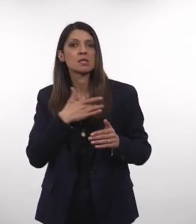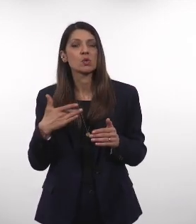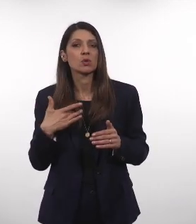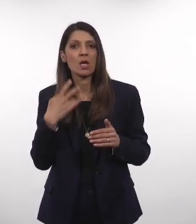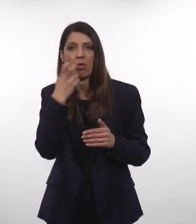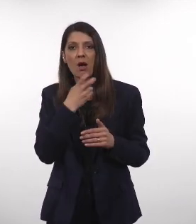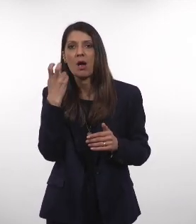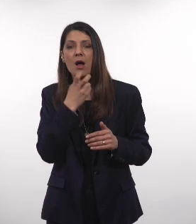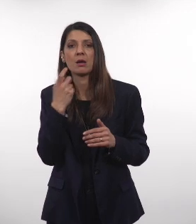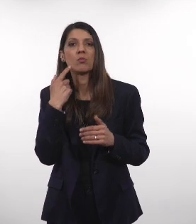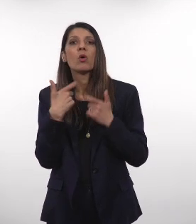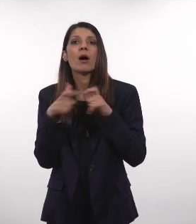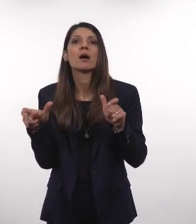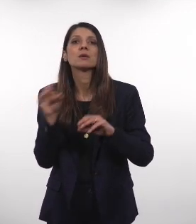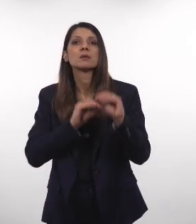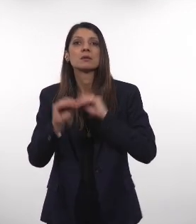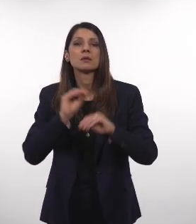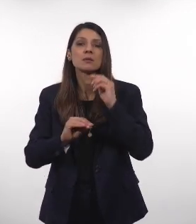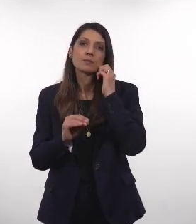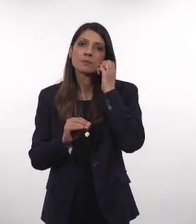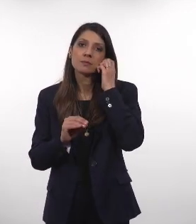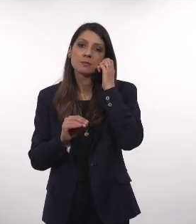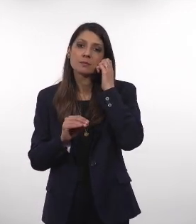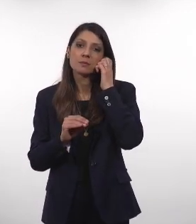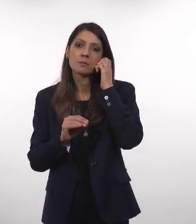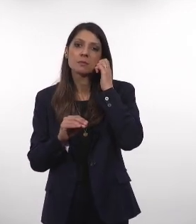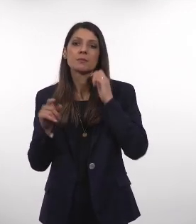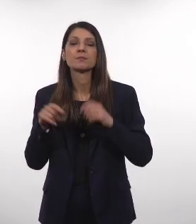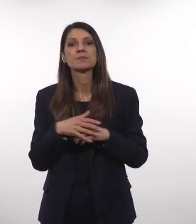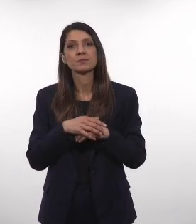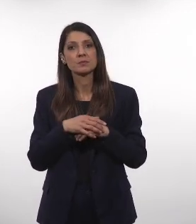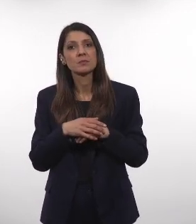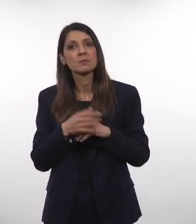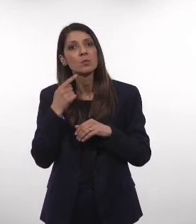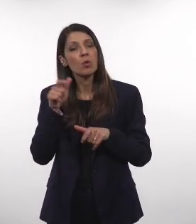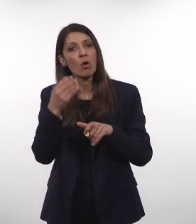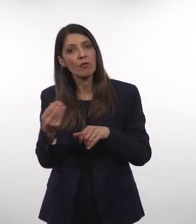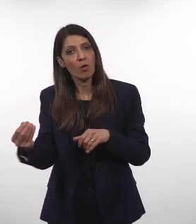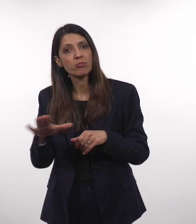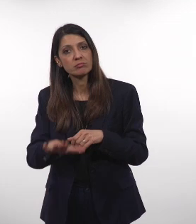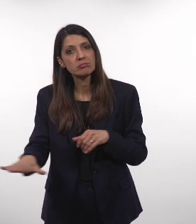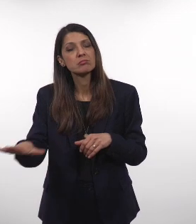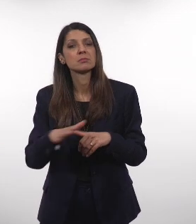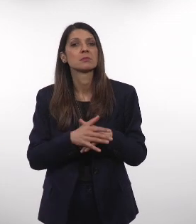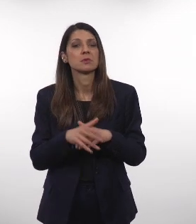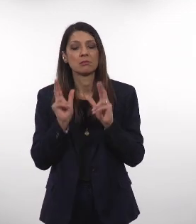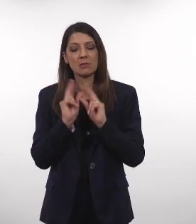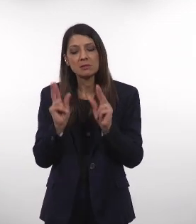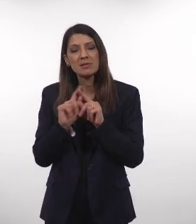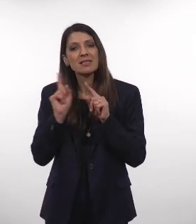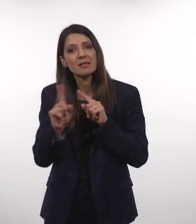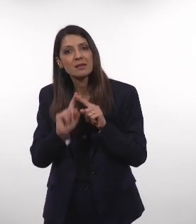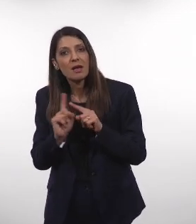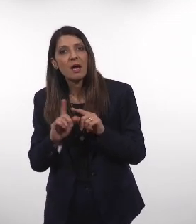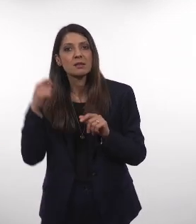pour plutôt l'accès aux soins dentaires. Donc c'est une mallette qui est plutôt à destination des enfants, qui va détailler par exemple le